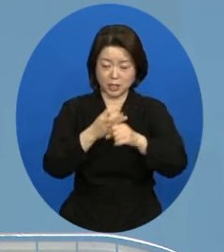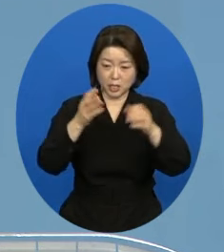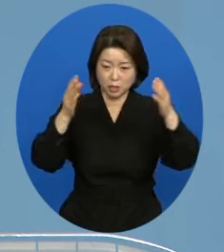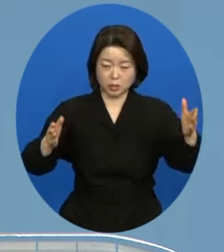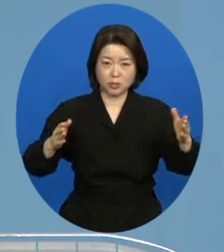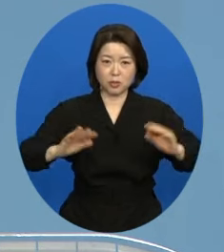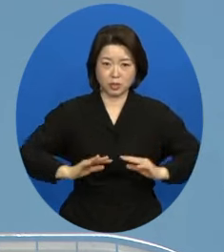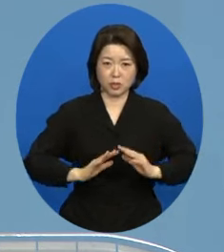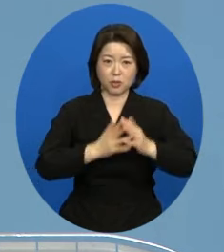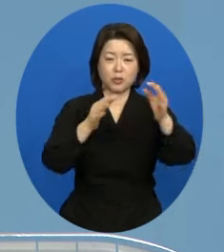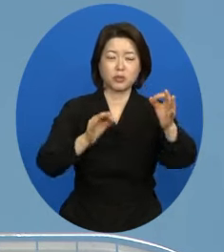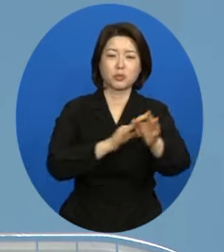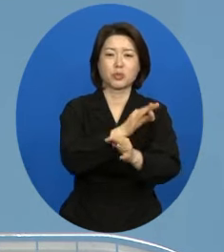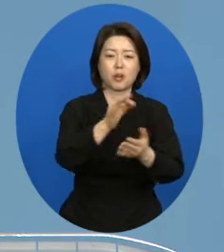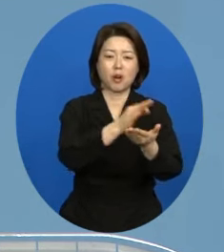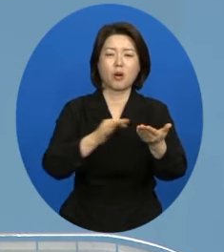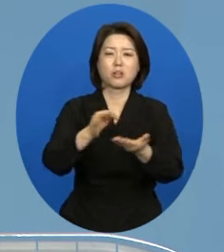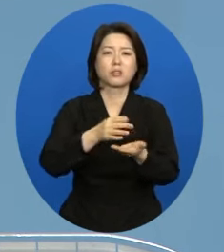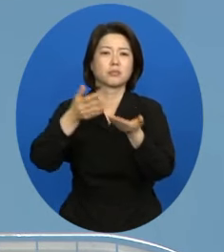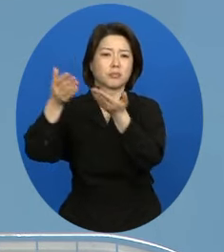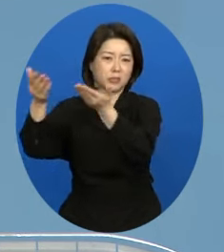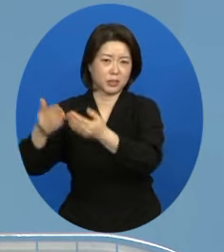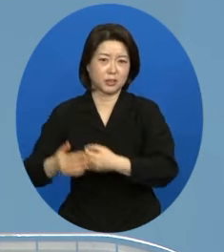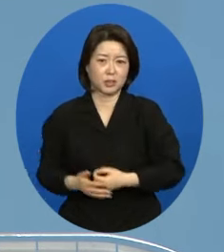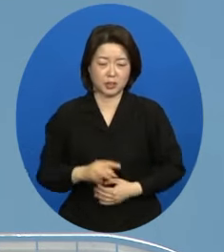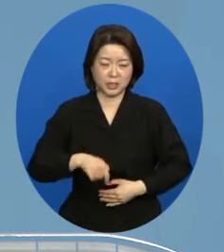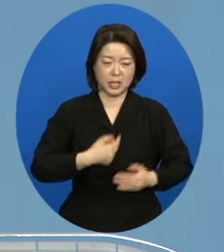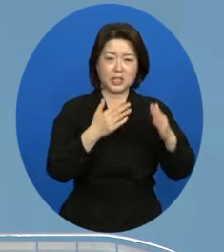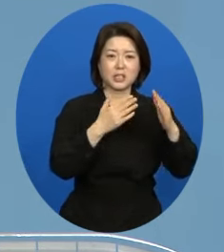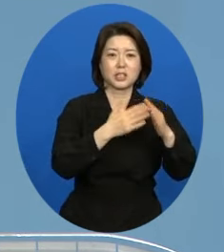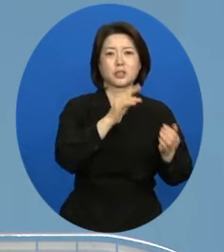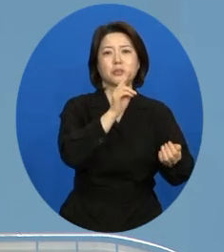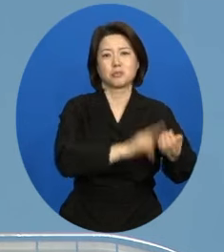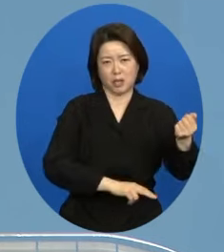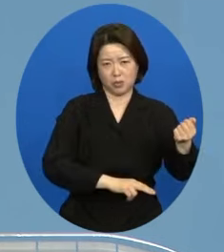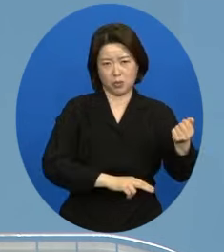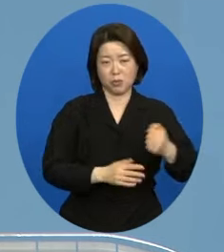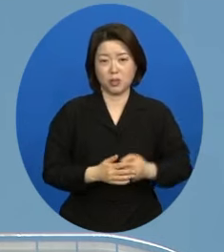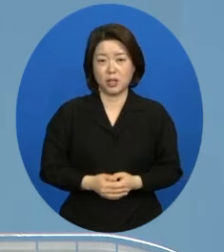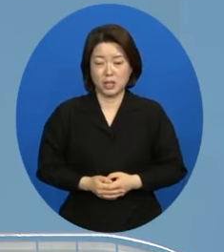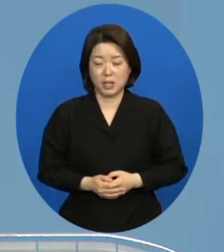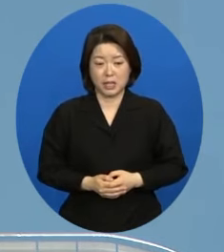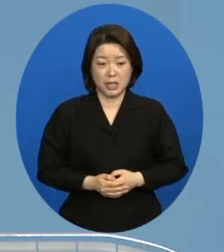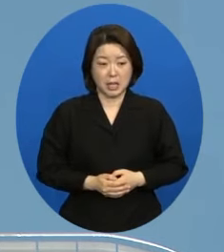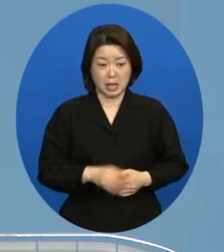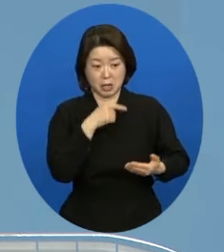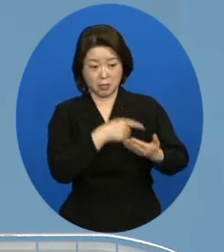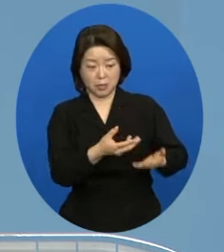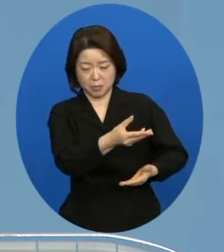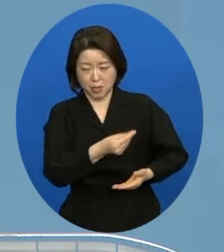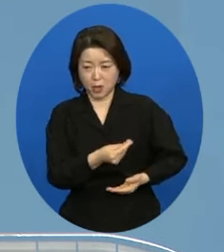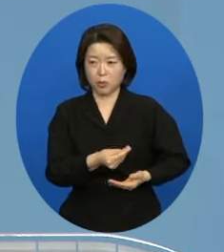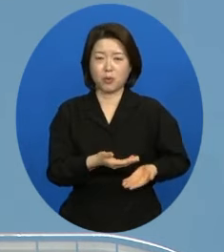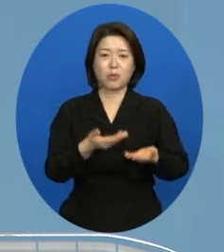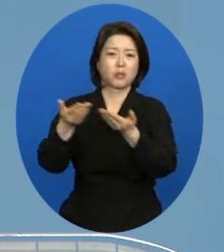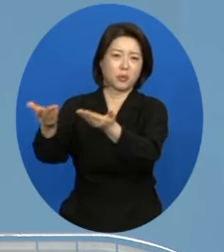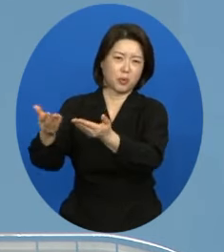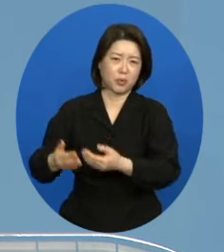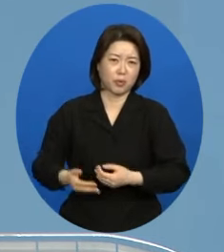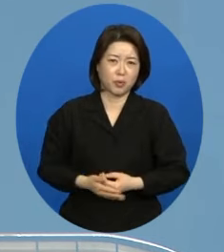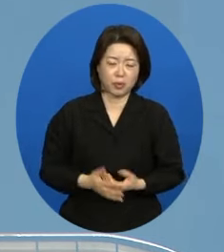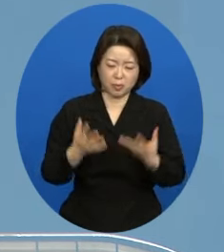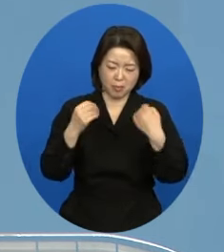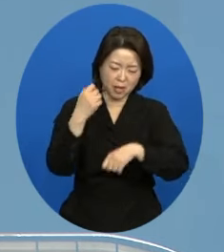헌금을 했어요 어떤 분은 자신의 집을 들이기도 하고 저당을 잡아놓고 헌금하신 분도 있고 많은